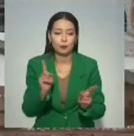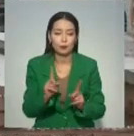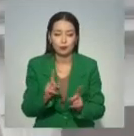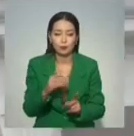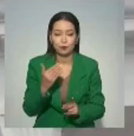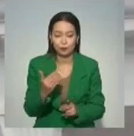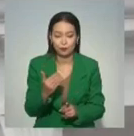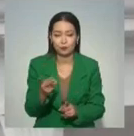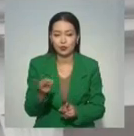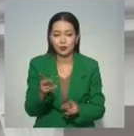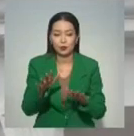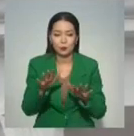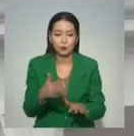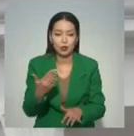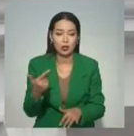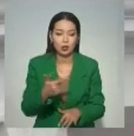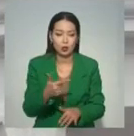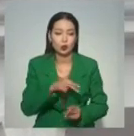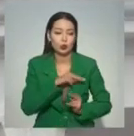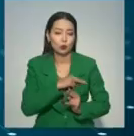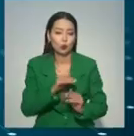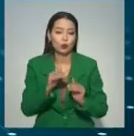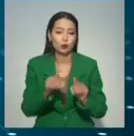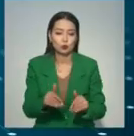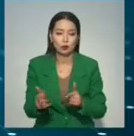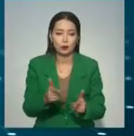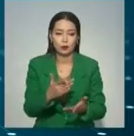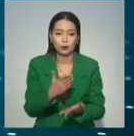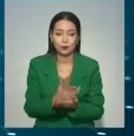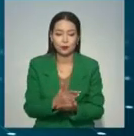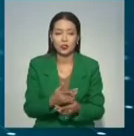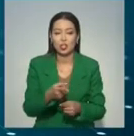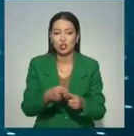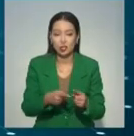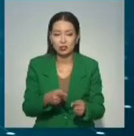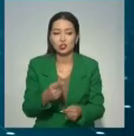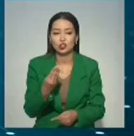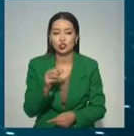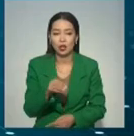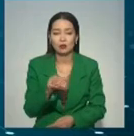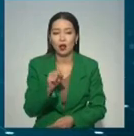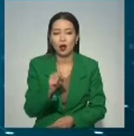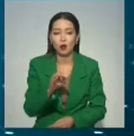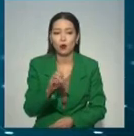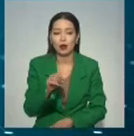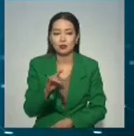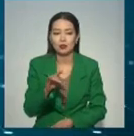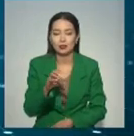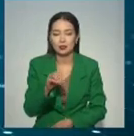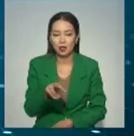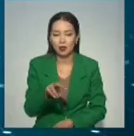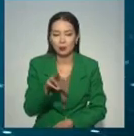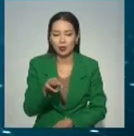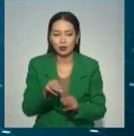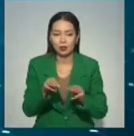персонал обоих объектов гарантированно трудоустроит. Частично в штат АО «ArcelorMittal Темиртау», частично в